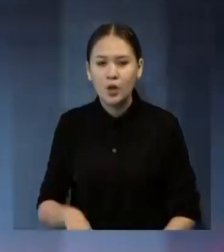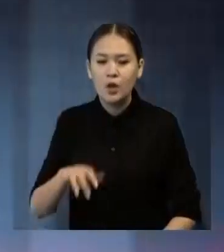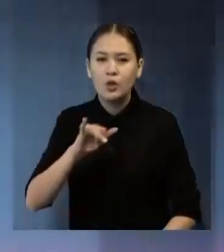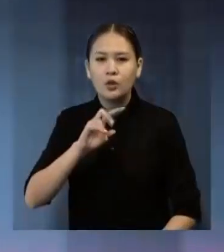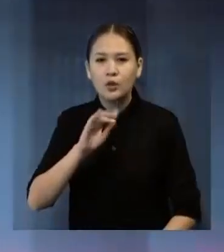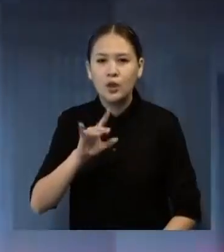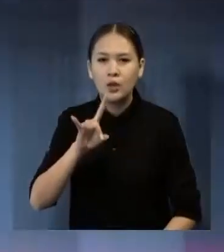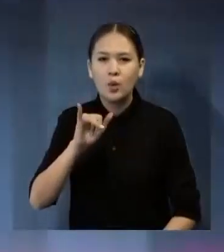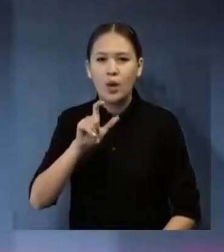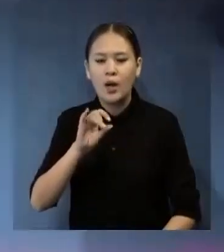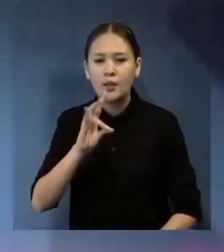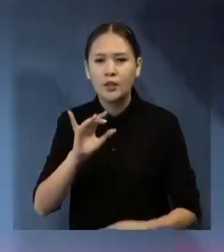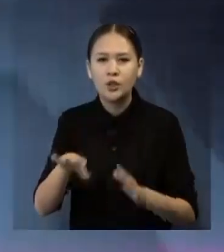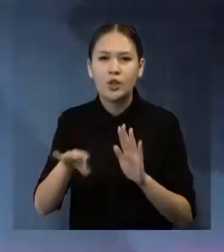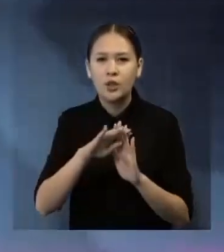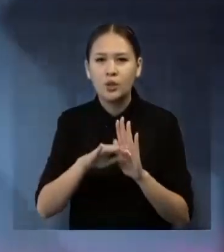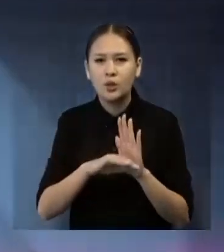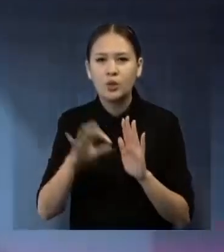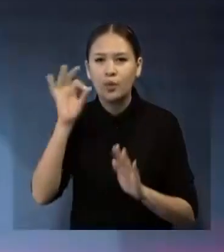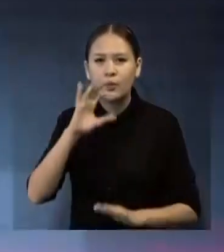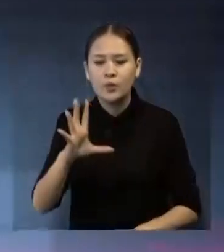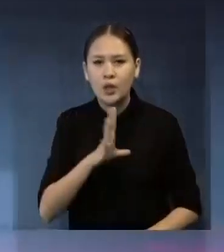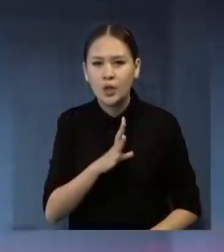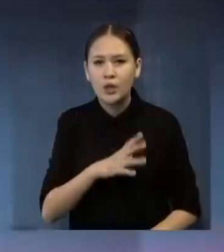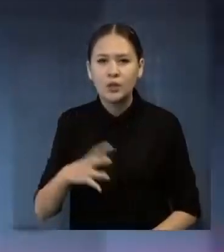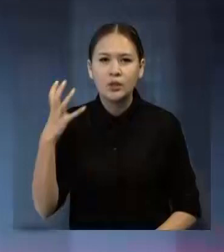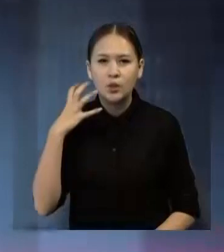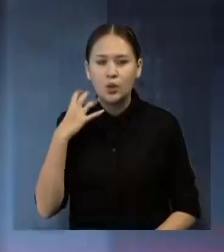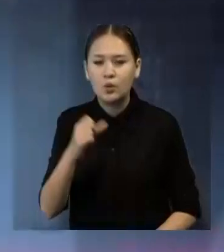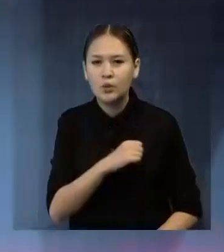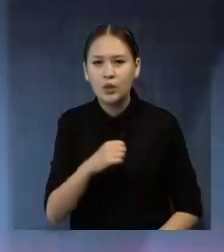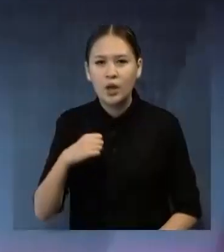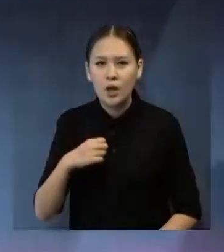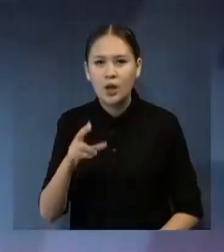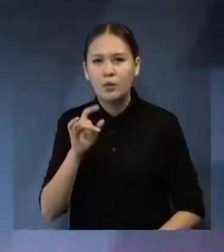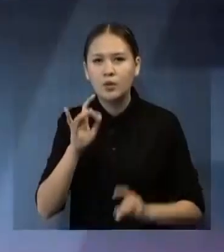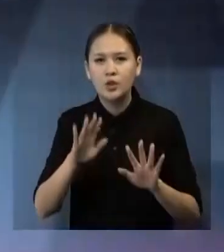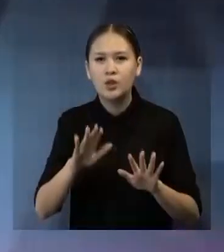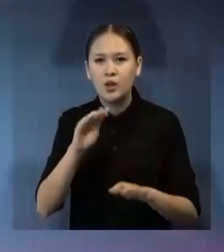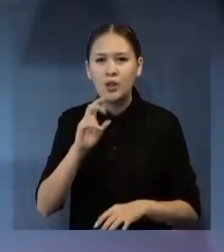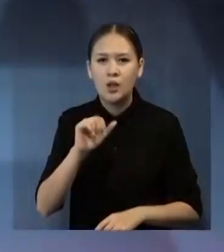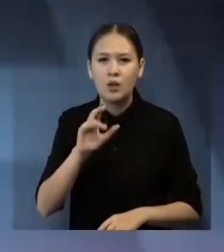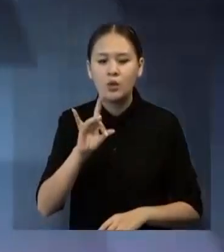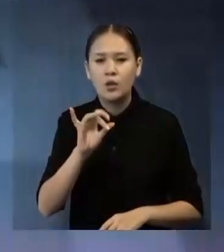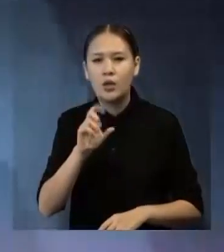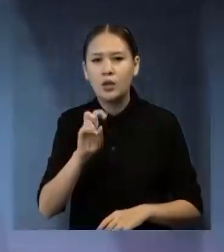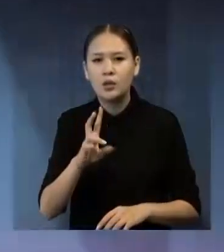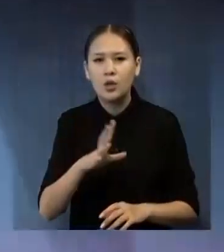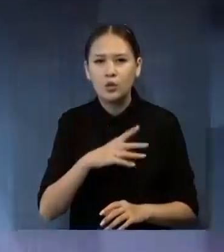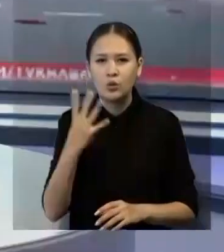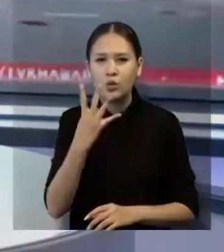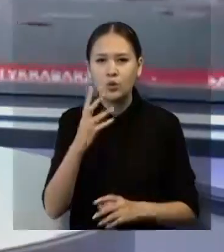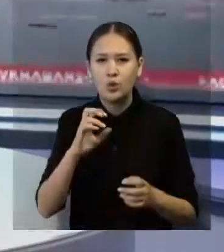Ұлттық рухани жаңғыру жобасы аясында жыл соңына дейін Қызылорданың өзінде Қармақшы мен Жаңақорған аудандарында 4 клуб ашылады.